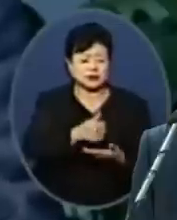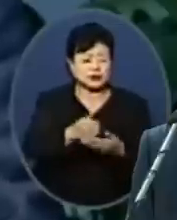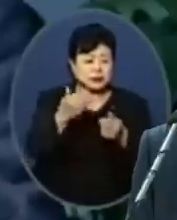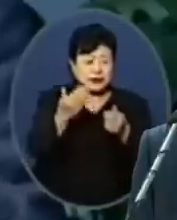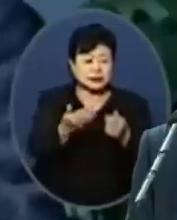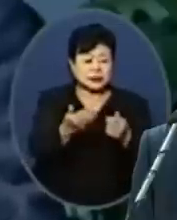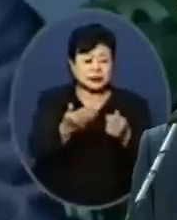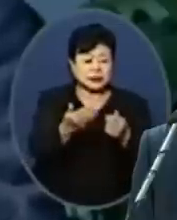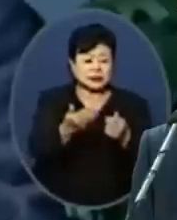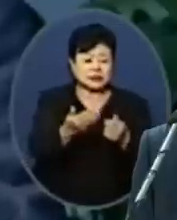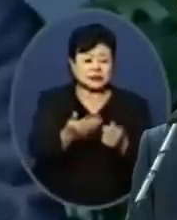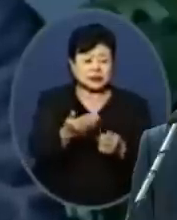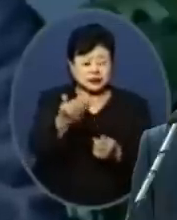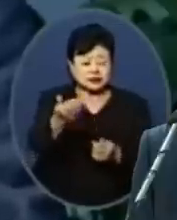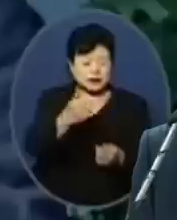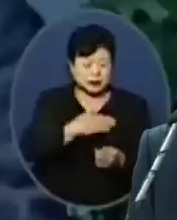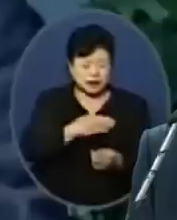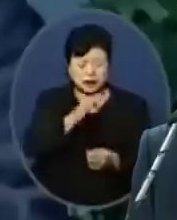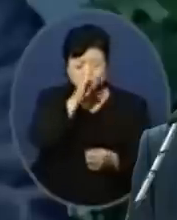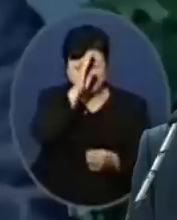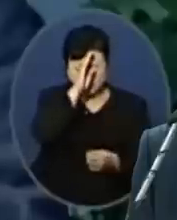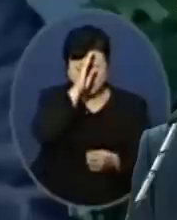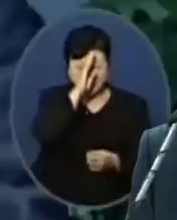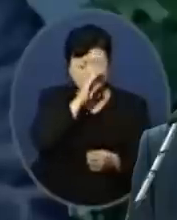주님께서 여러분과 나의 병을